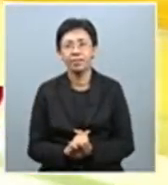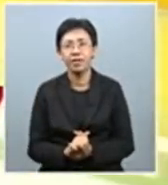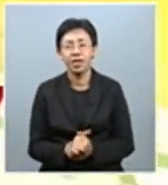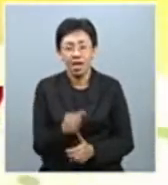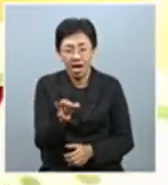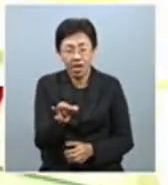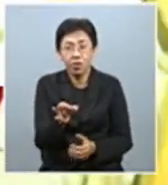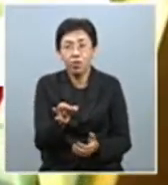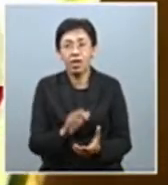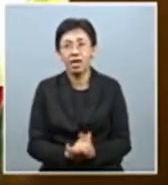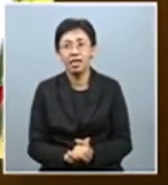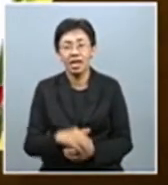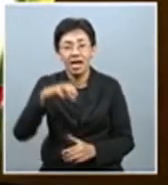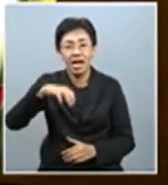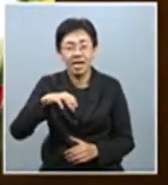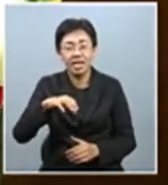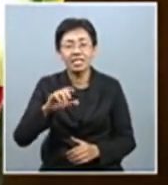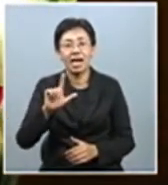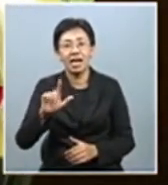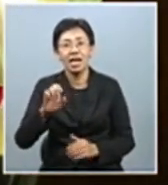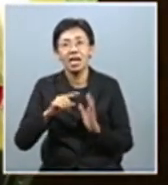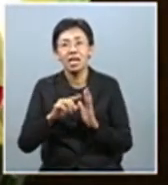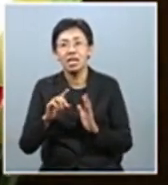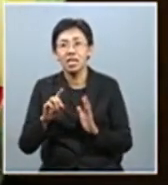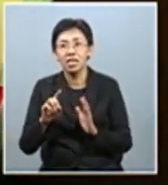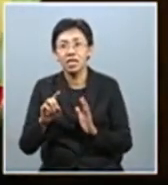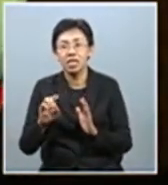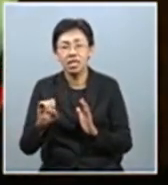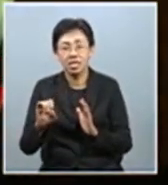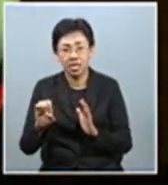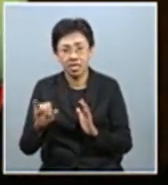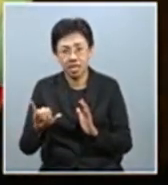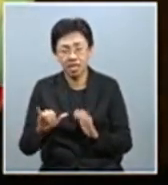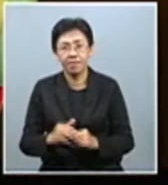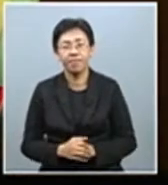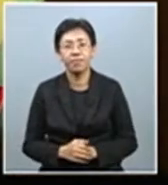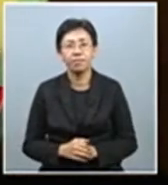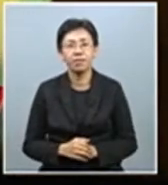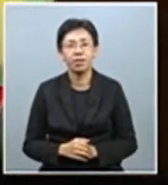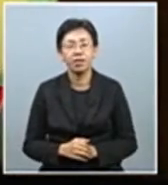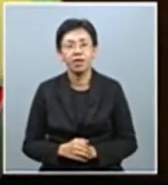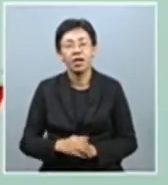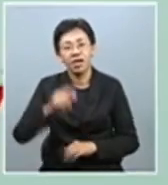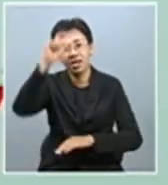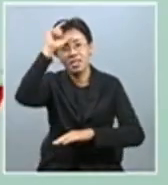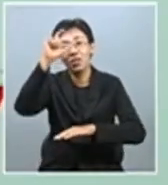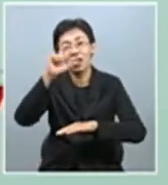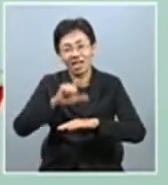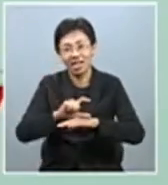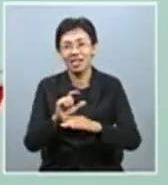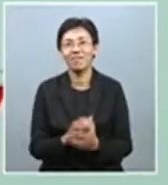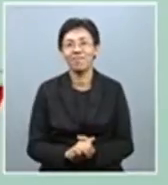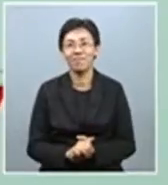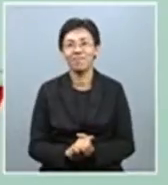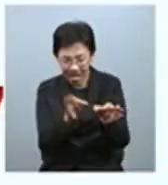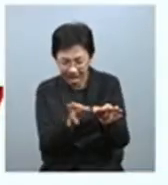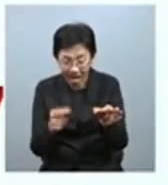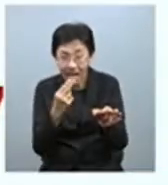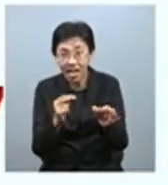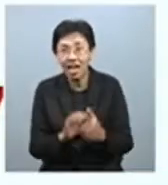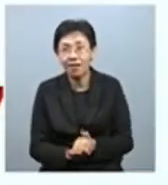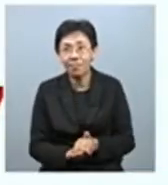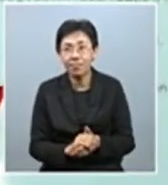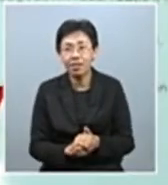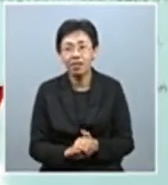ณาจักรลิเดียตอนนี้อยู่ที่ไหนนะคะอาณาจักรลิเดียตอนนี้ก็คือดินแดนในประเทศตุรกีนะคะอันนี้ในความเป็นเหรียญแรก